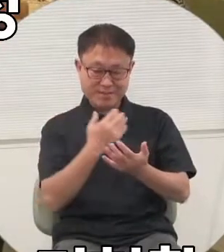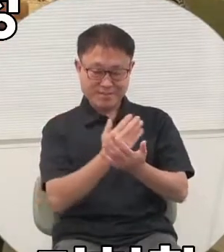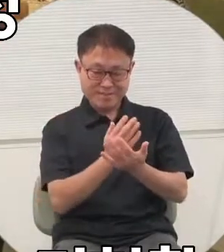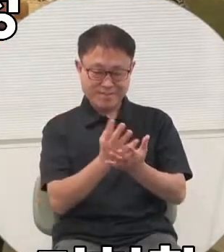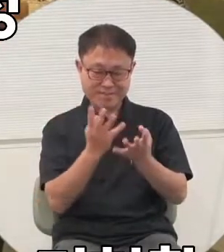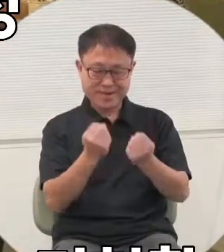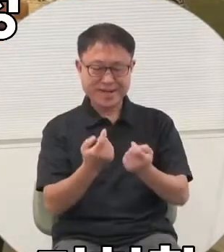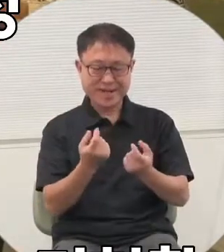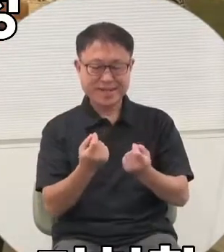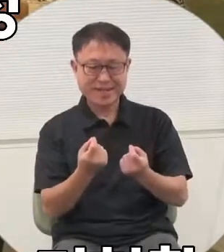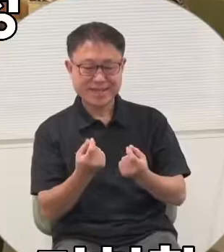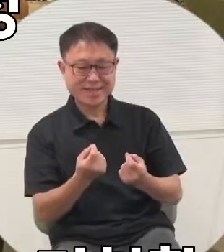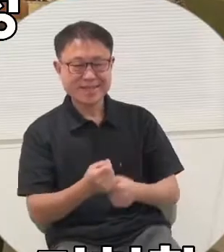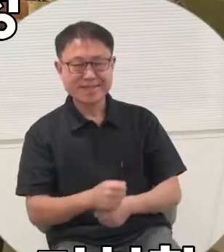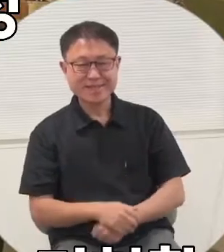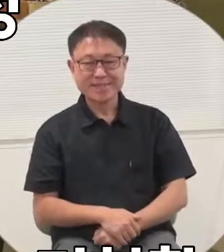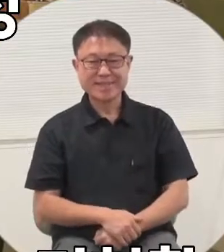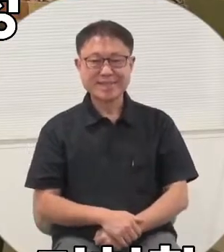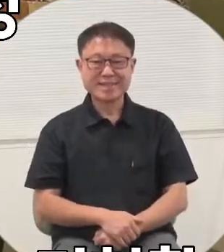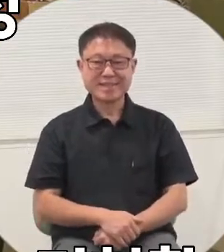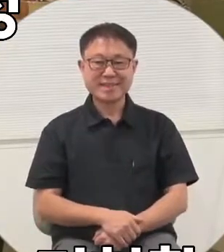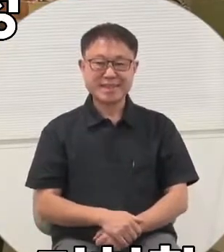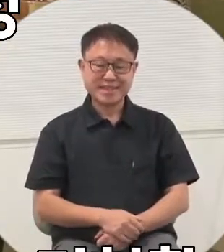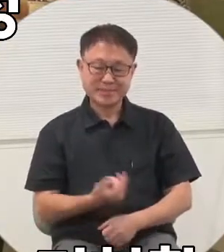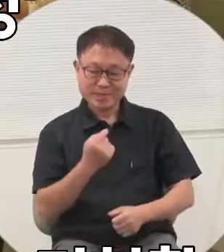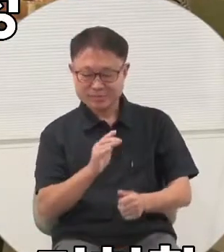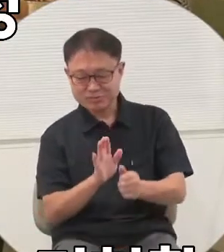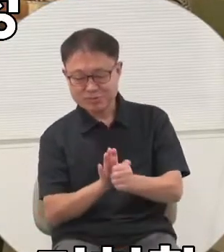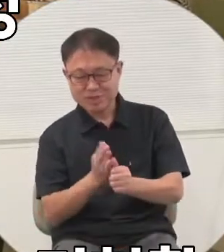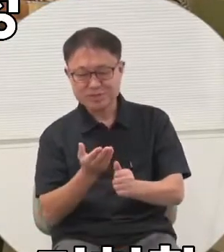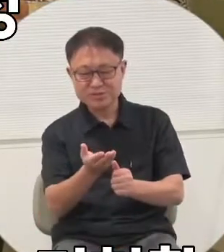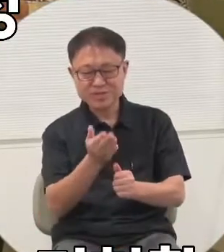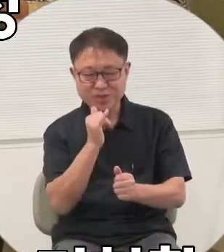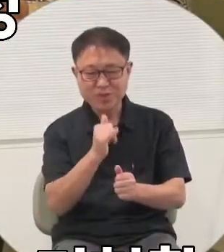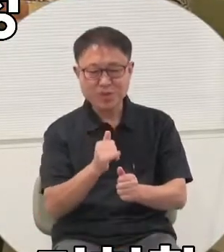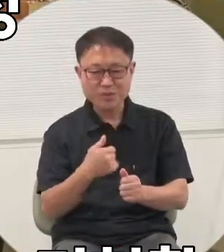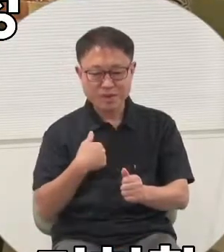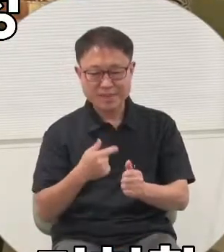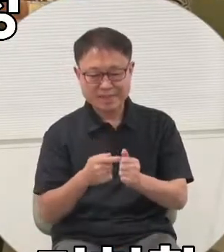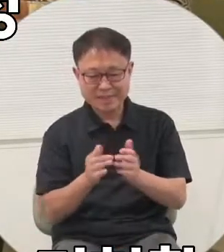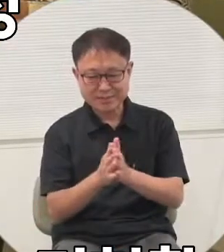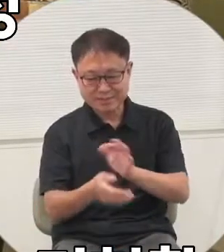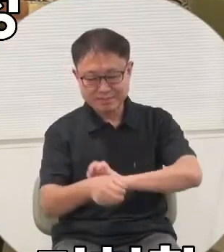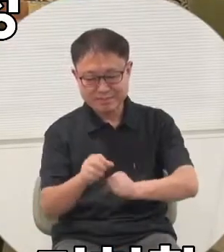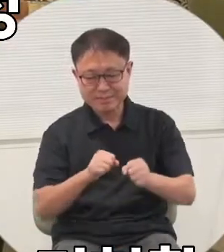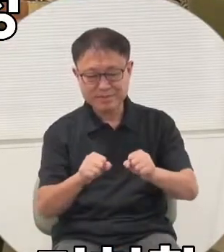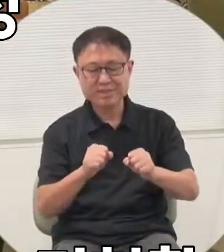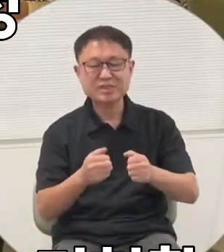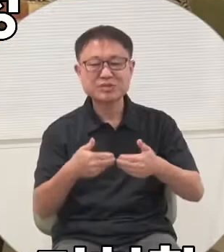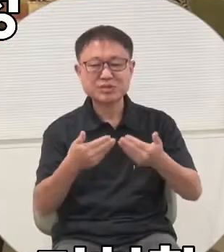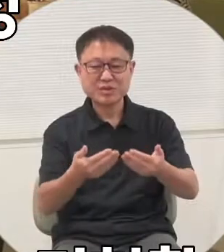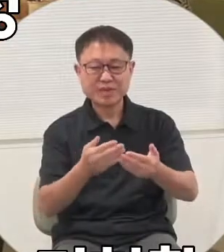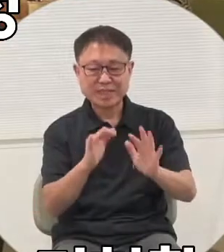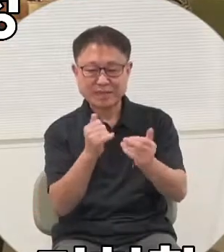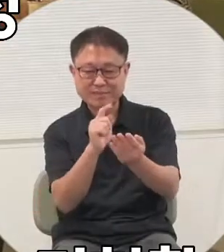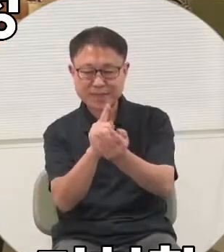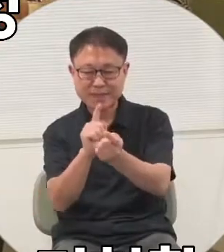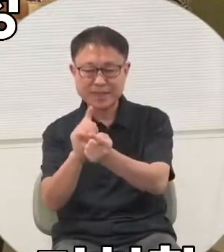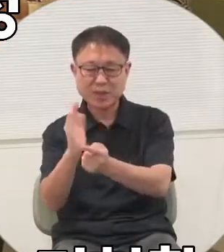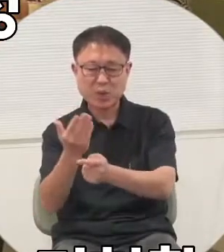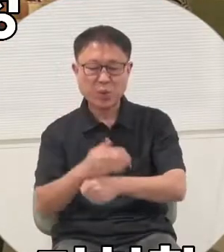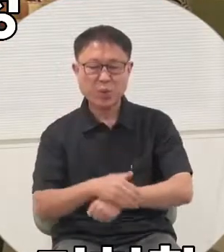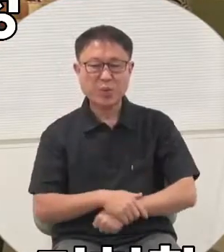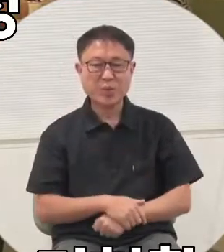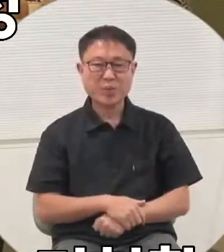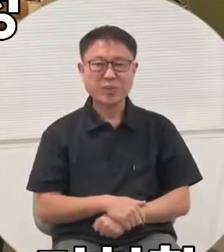같아요. 마을활동가라고 하면 뭐 촉진하는 역할도 있고 또 막 기획도 해야 되고 주민들 직접 만나는 그런